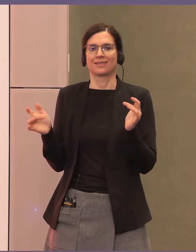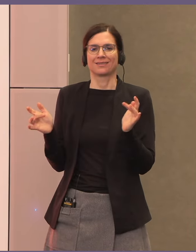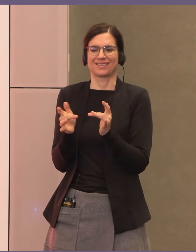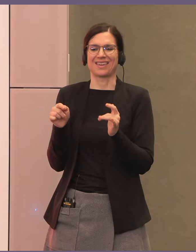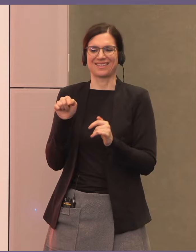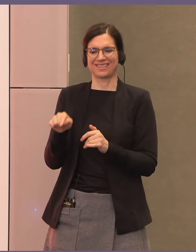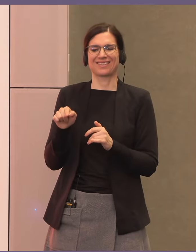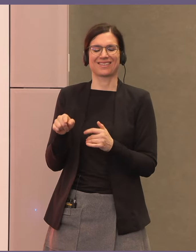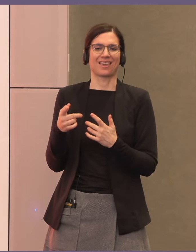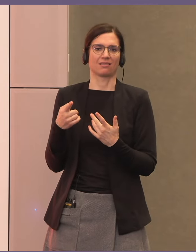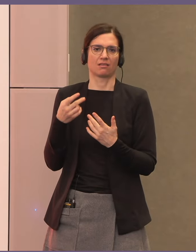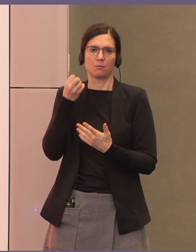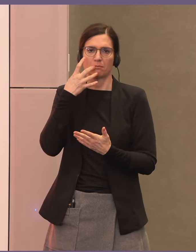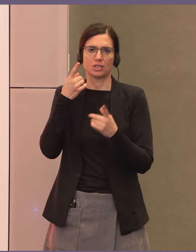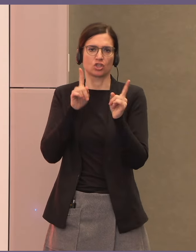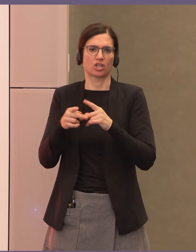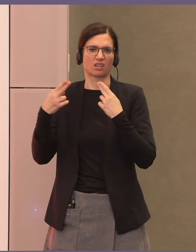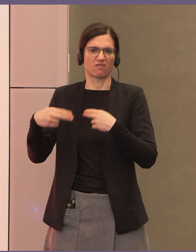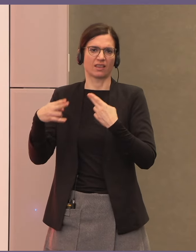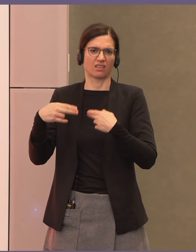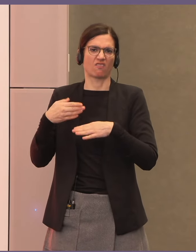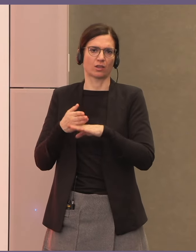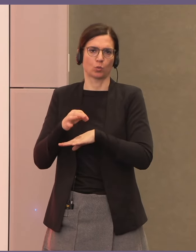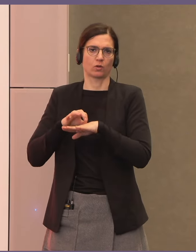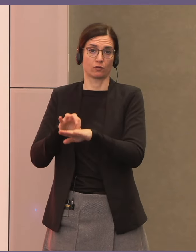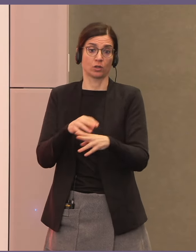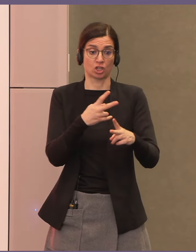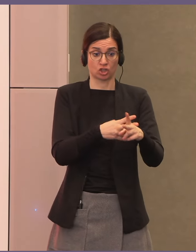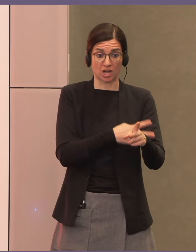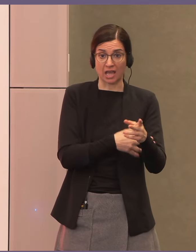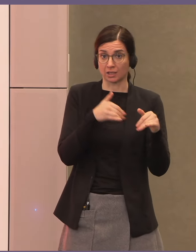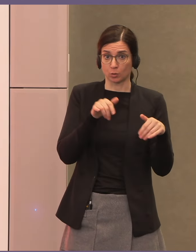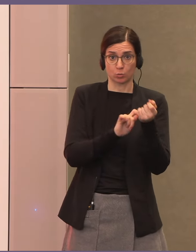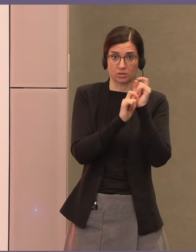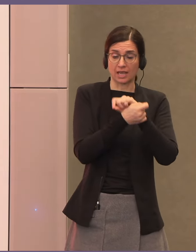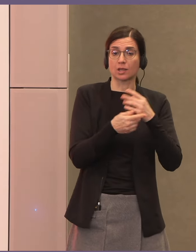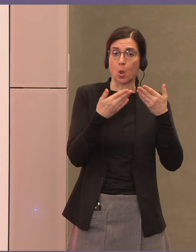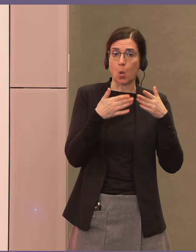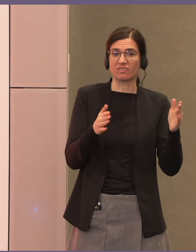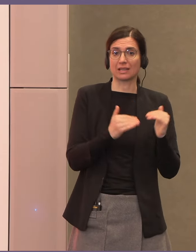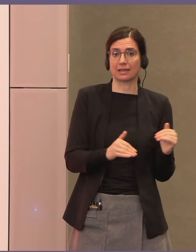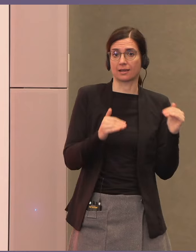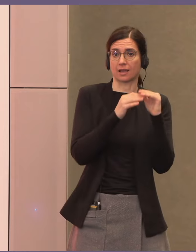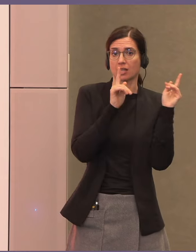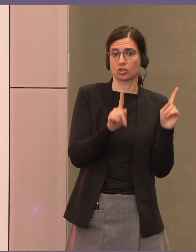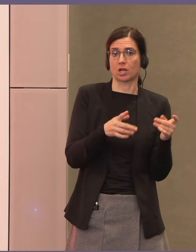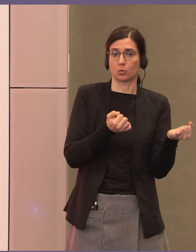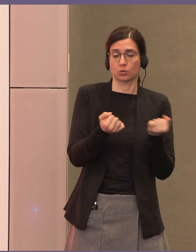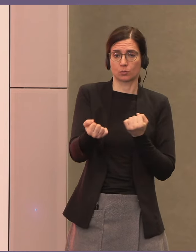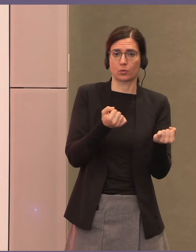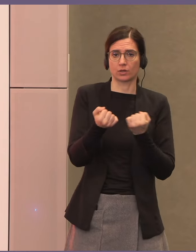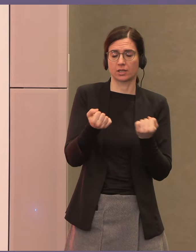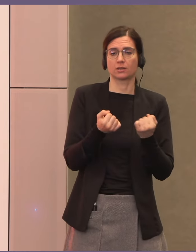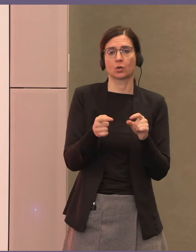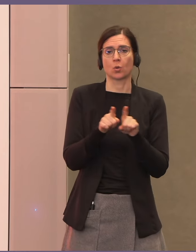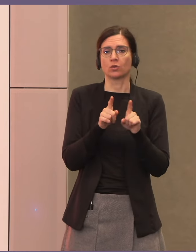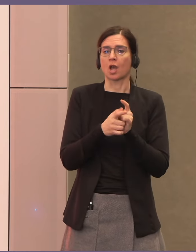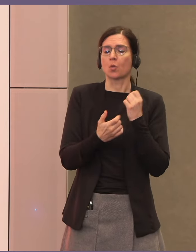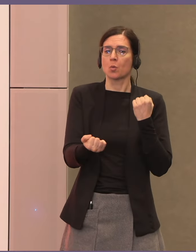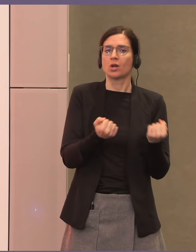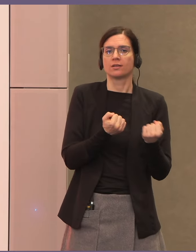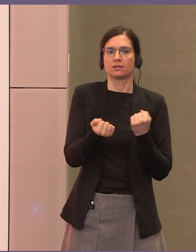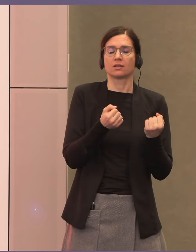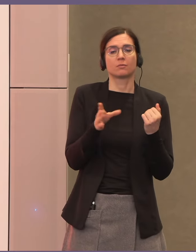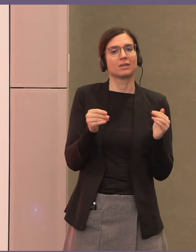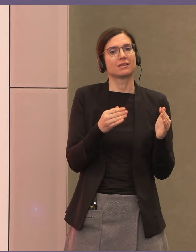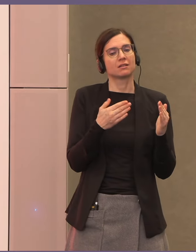diese Missstände auch staatlich, das heißt konkret durch öffentliche Gleichstellungspolitiken und durch Politiken